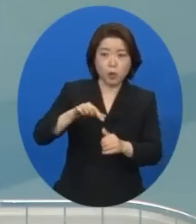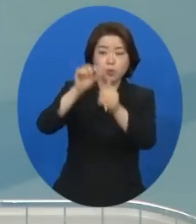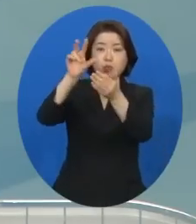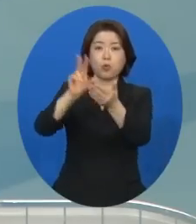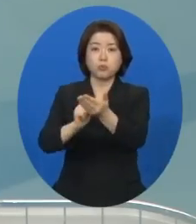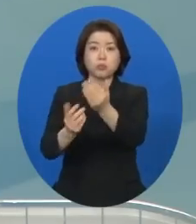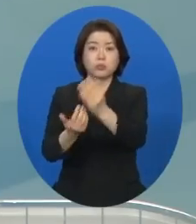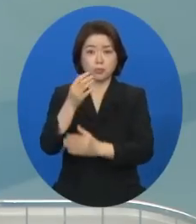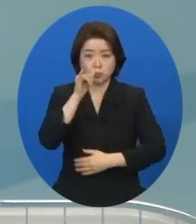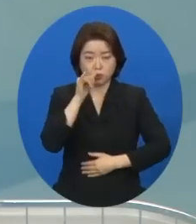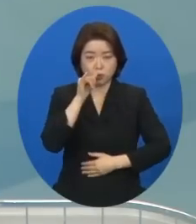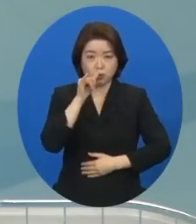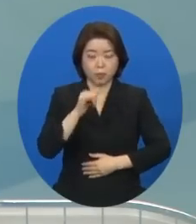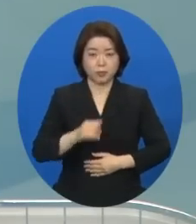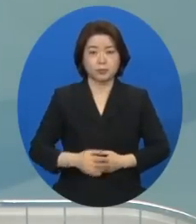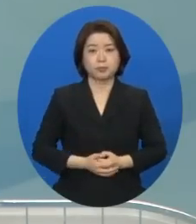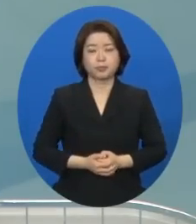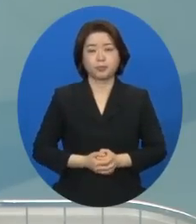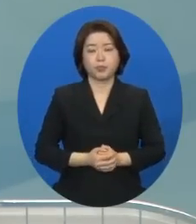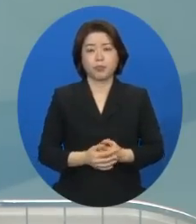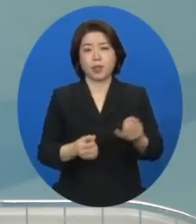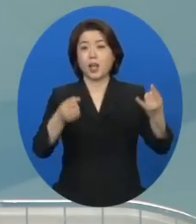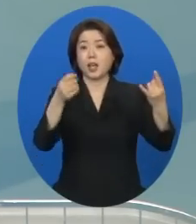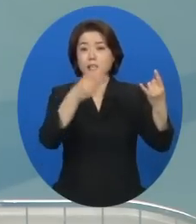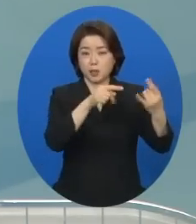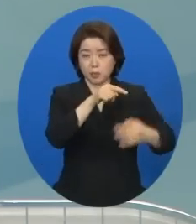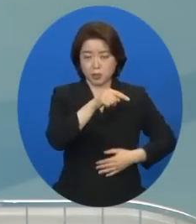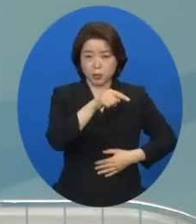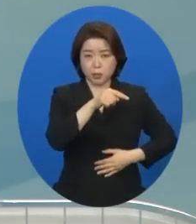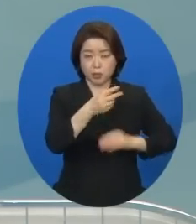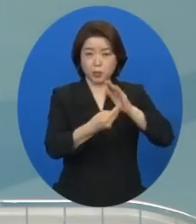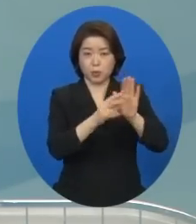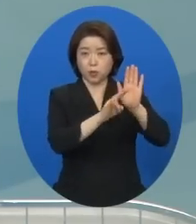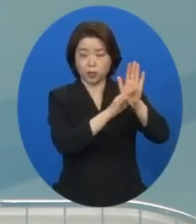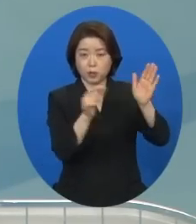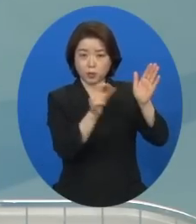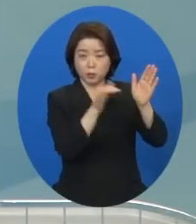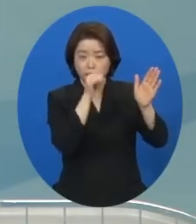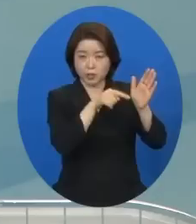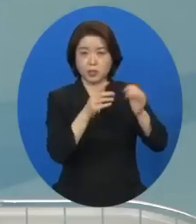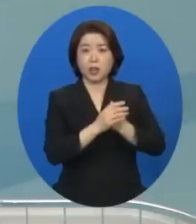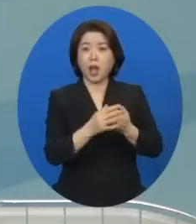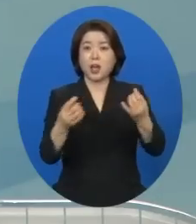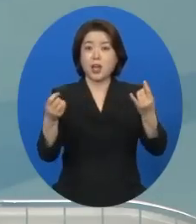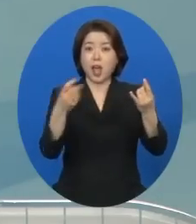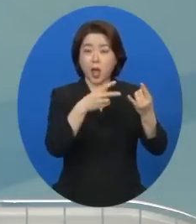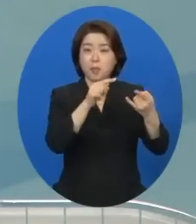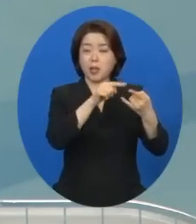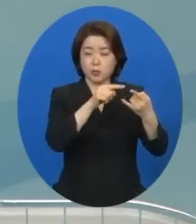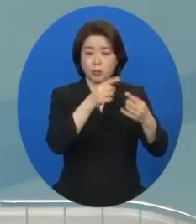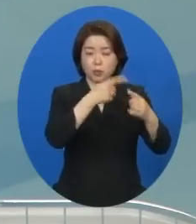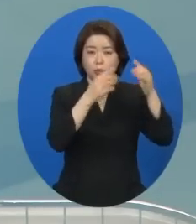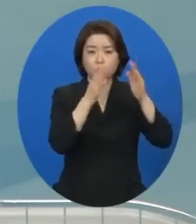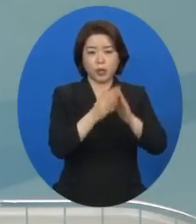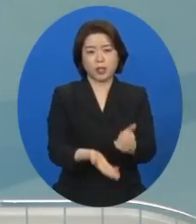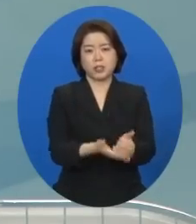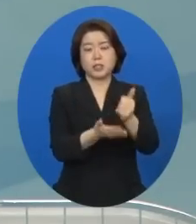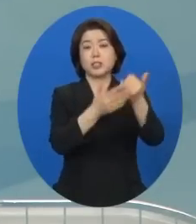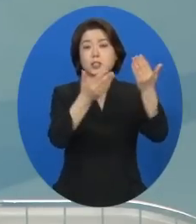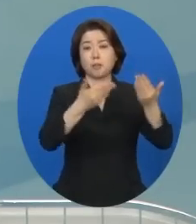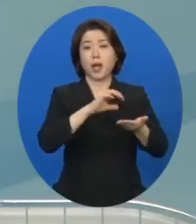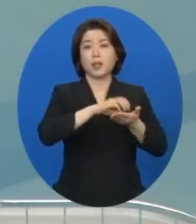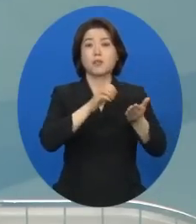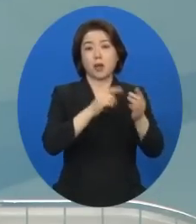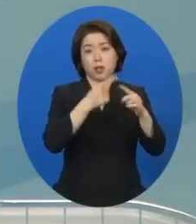이야기입니다. 에베소 교회, 요한계시록에 나오는 에베소 교회는 정말 칭찬받을 만한